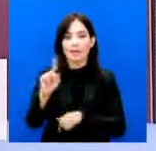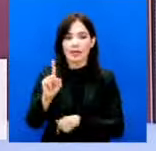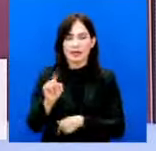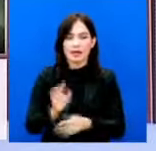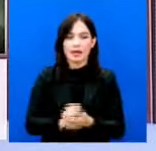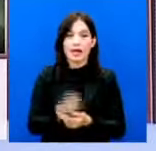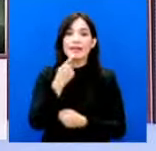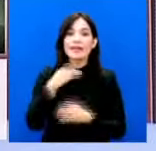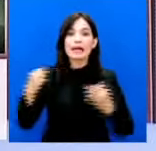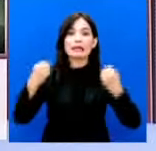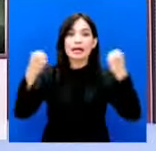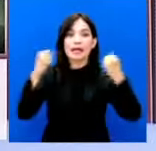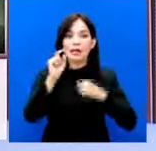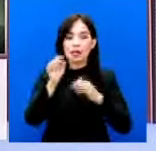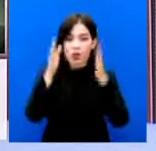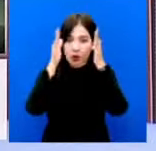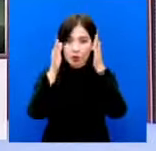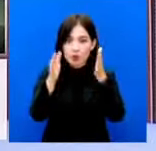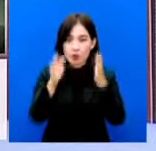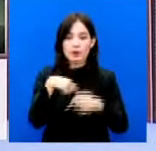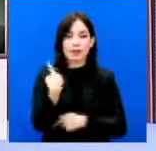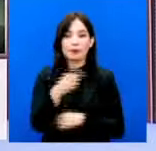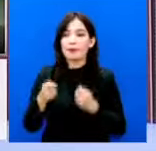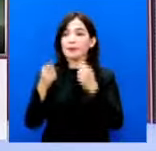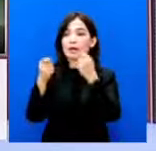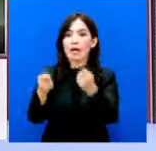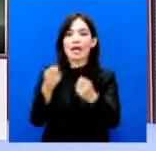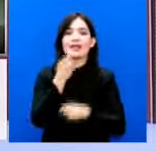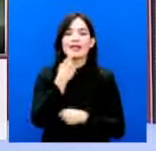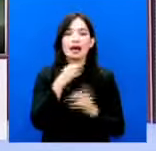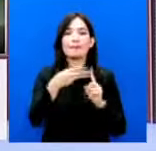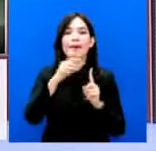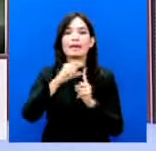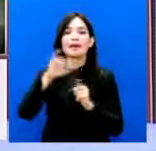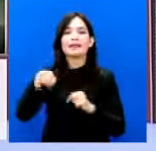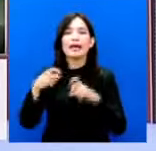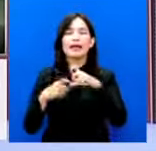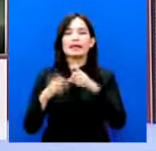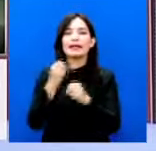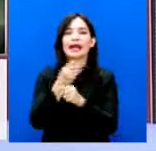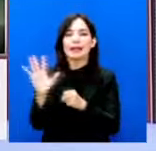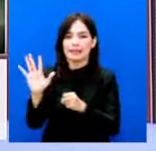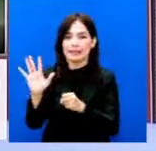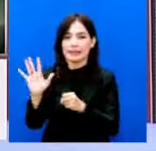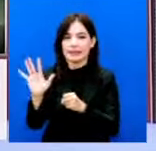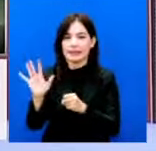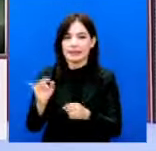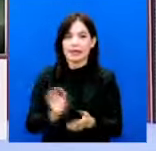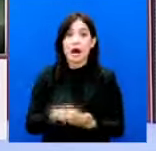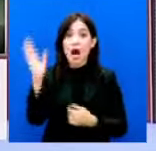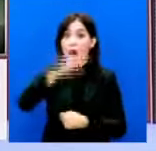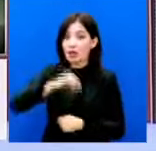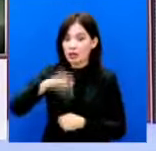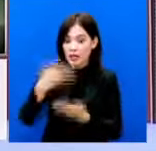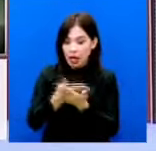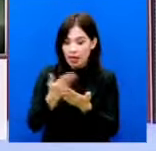Untuk penanganan kesehatan khususnya, kami menawarkan yang pertama masalah BPJS gratis. Jadi sampai hari ini